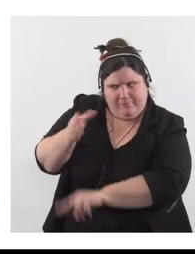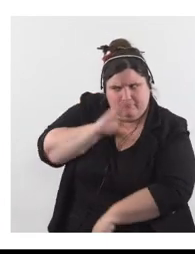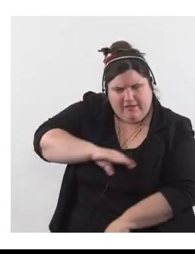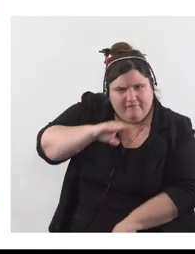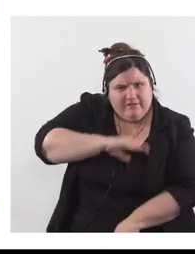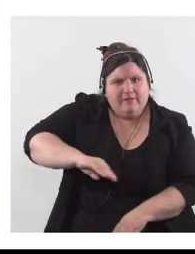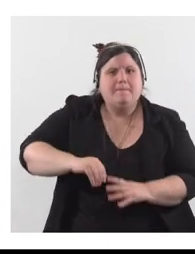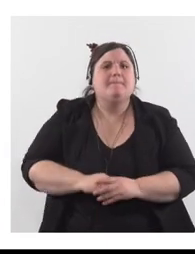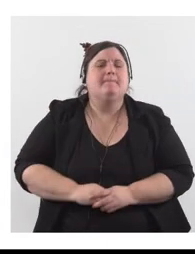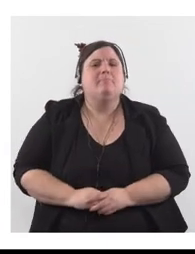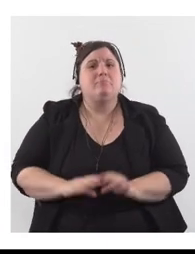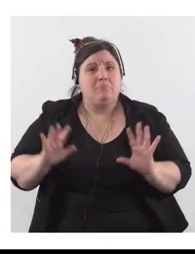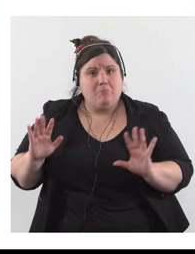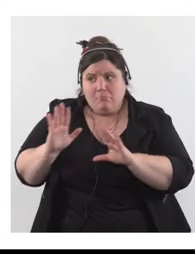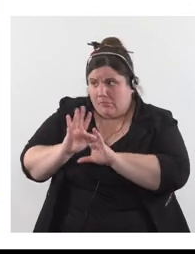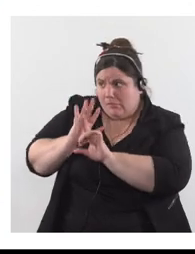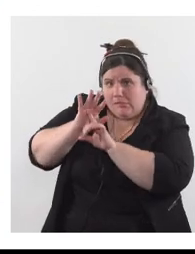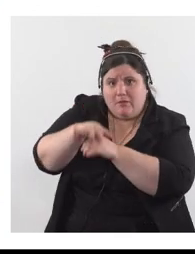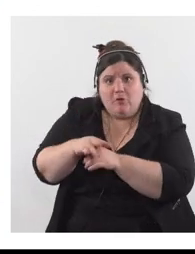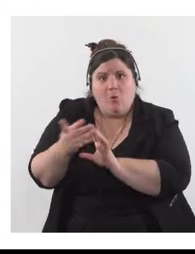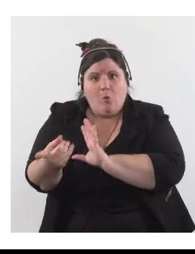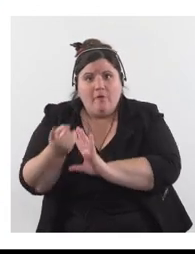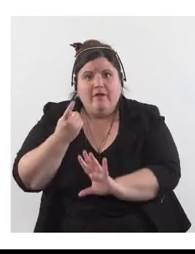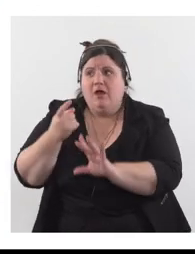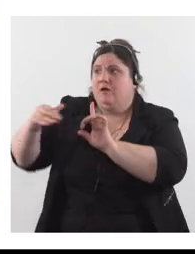Comment faire face aux discriminations